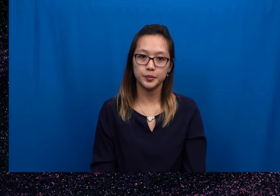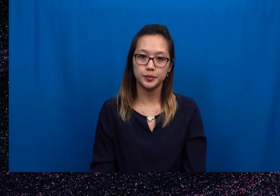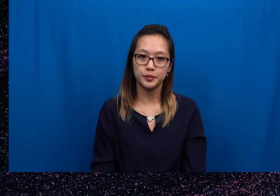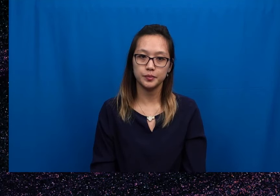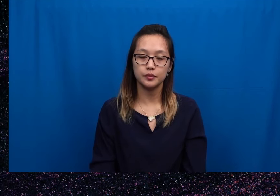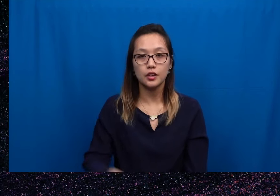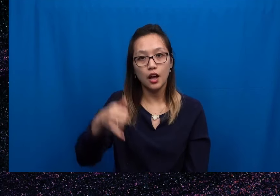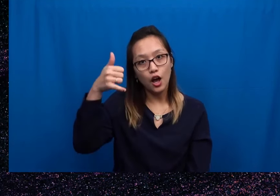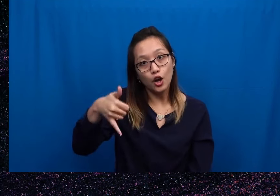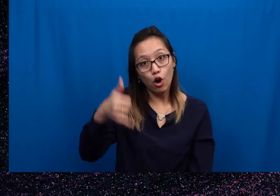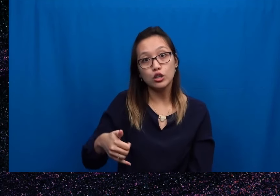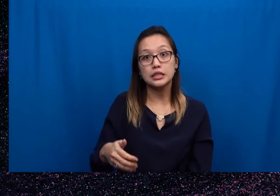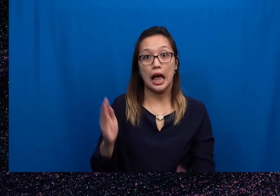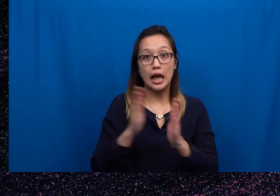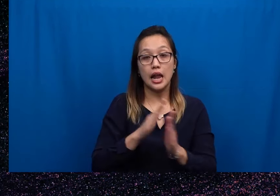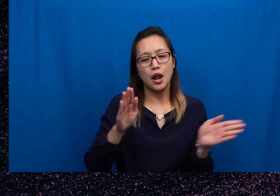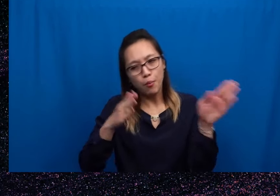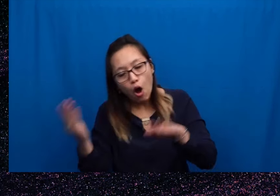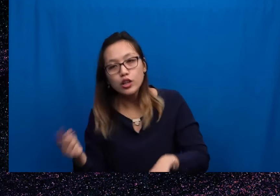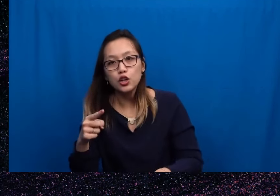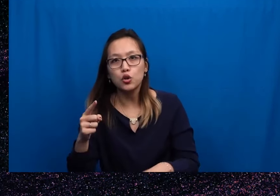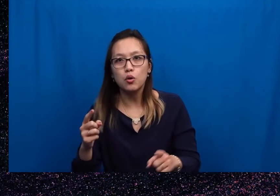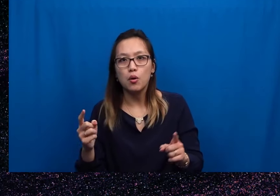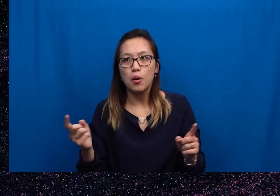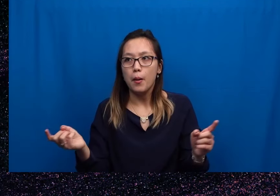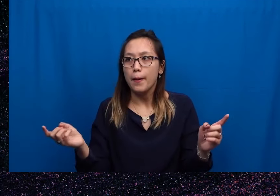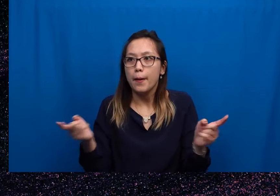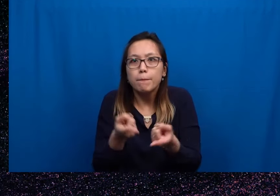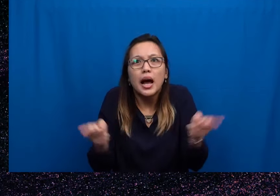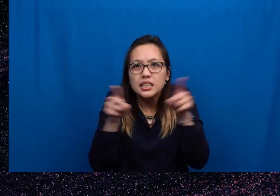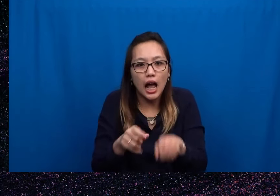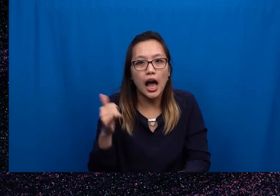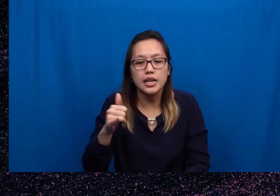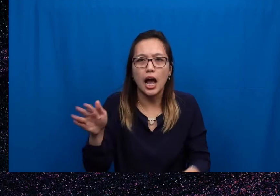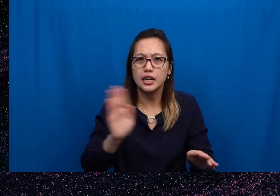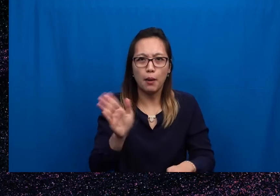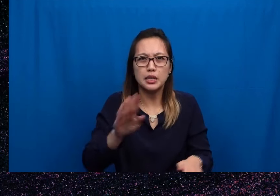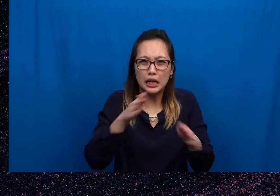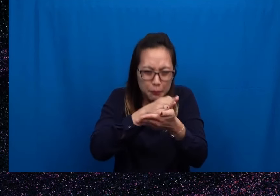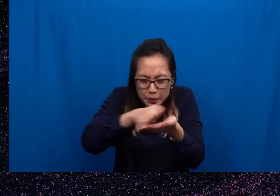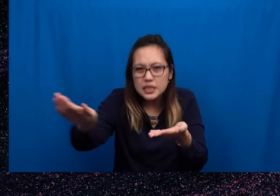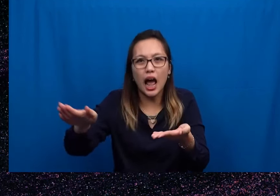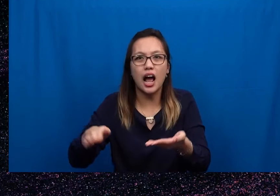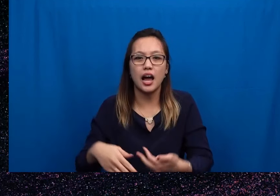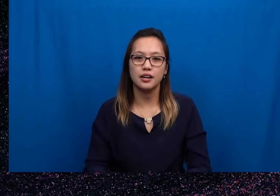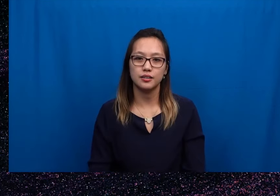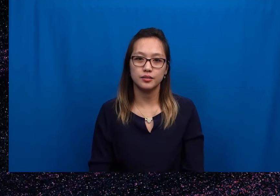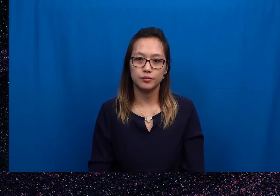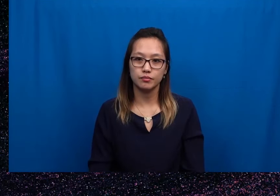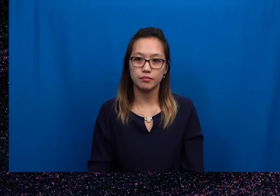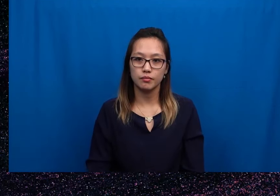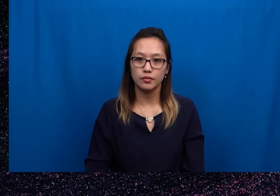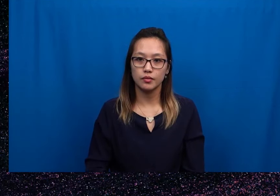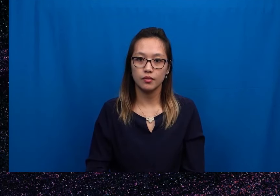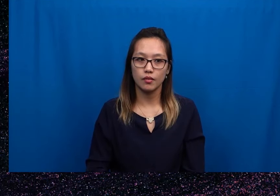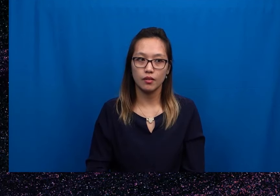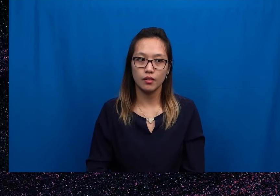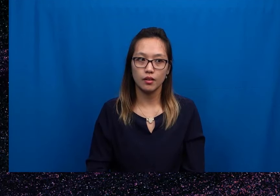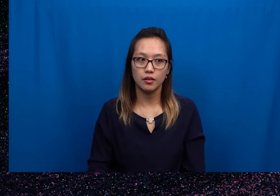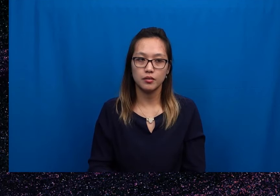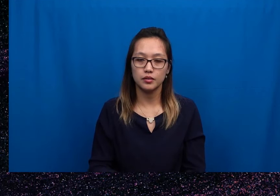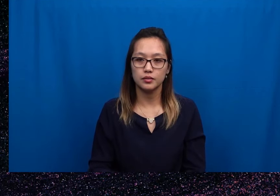adalah pasangan yang tidak dapat terpisahkan. Dosa mengerjakan maut, yang